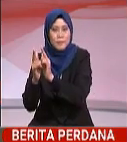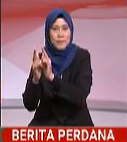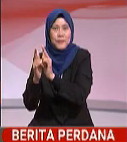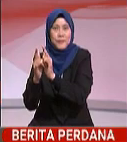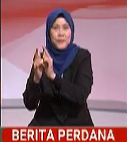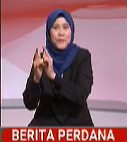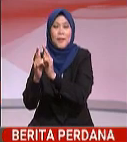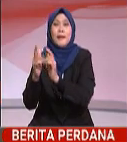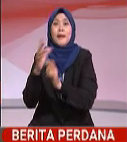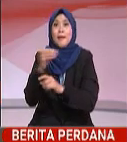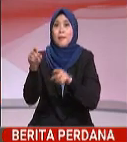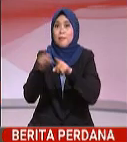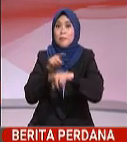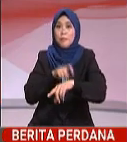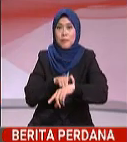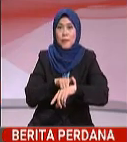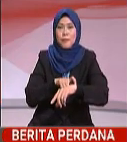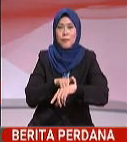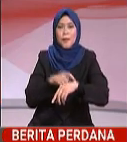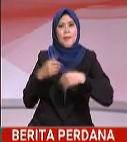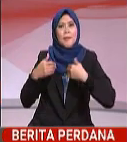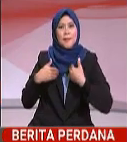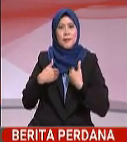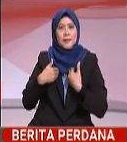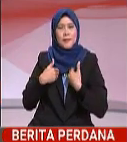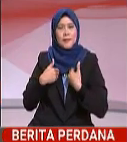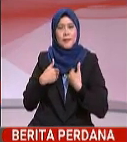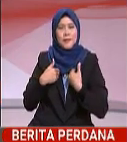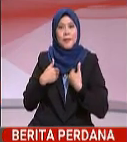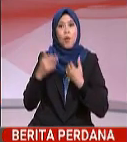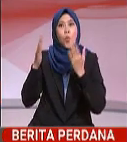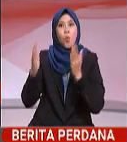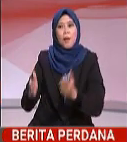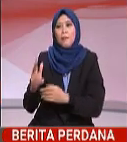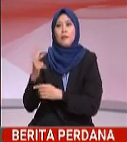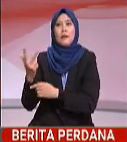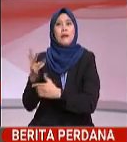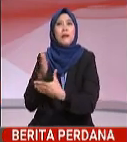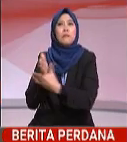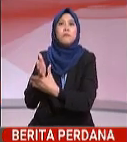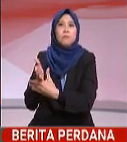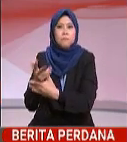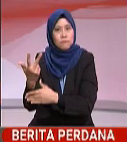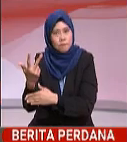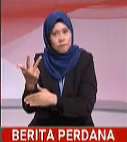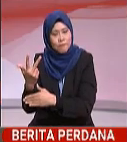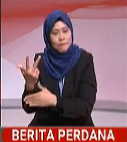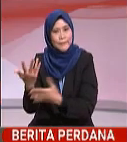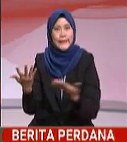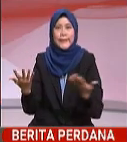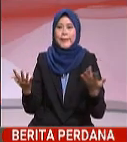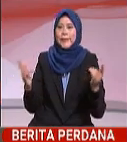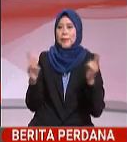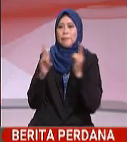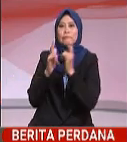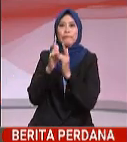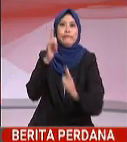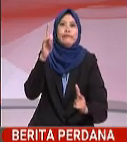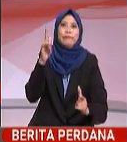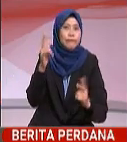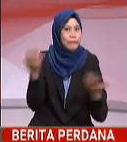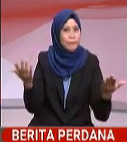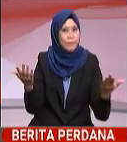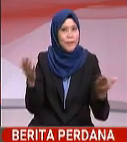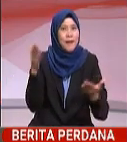pada ketika itu juga adanya sulaman daripada orang yang ketiga, maka tak kesampaianlah cinta tu kan,